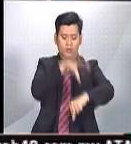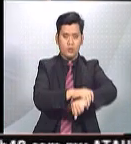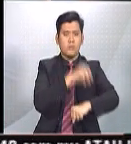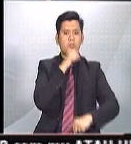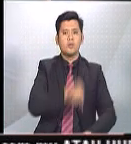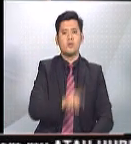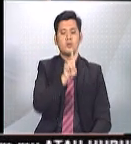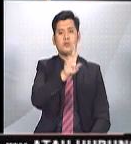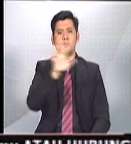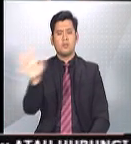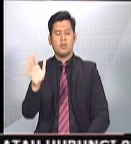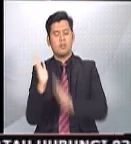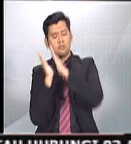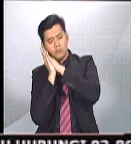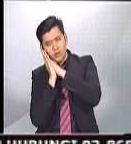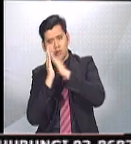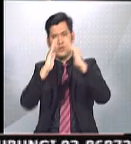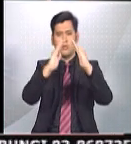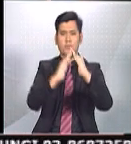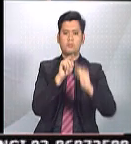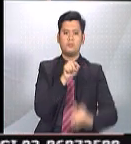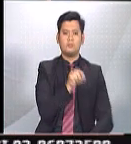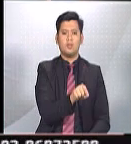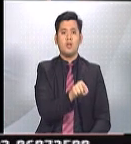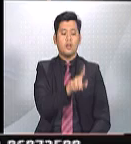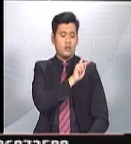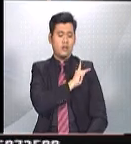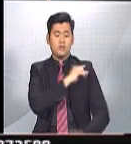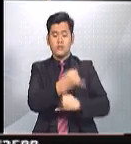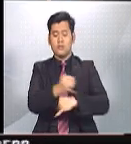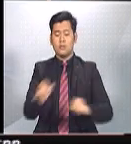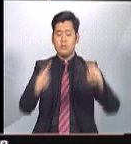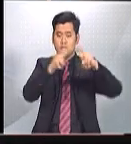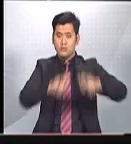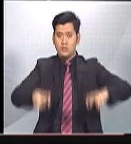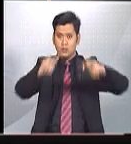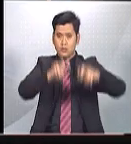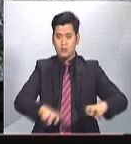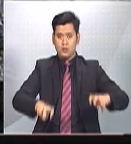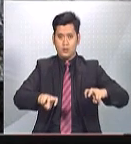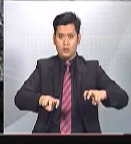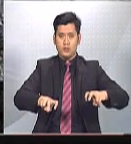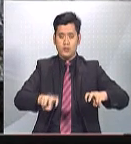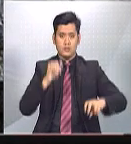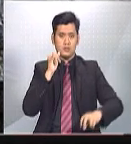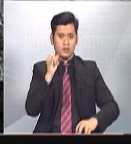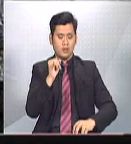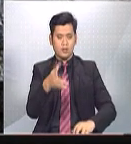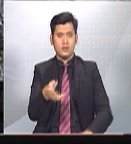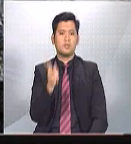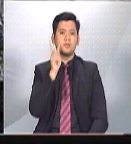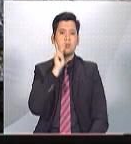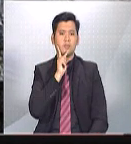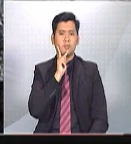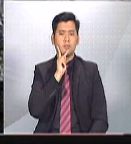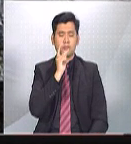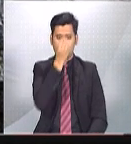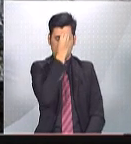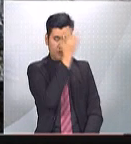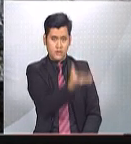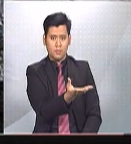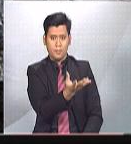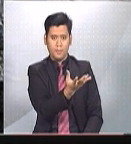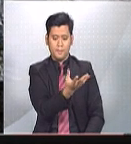25 tahun yang sedang tidur di rumah berkenaan ketua jabatan siasatan jenayah pedasnya asisten komisioner Syafi'i Ahmad